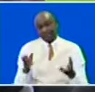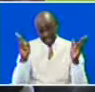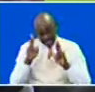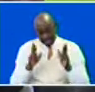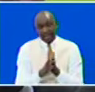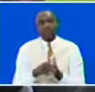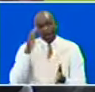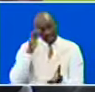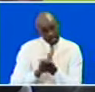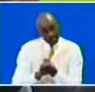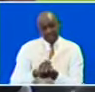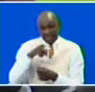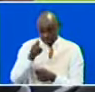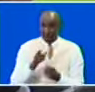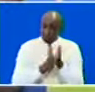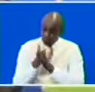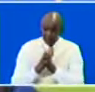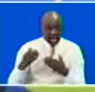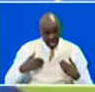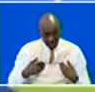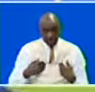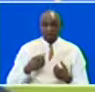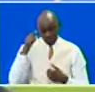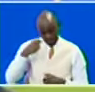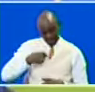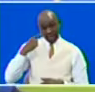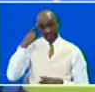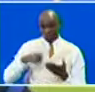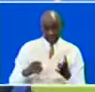and I believe that they are motivated. For me, I take it